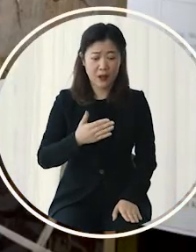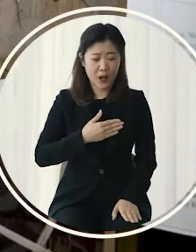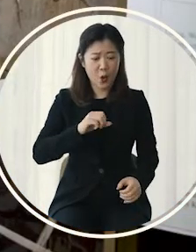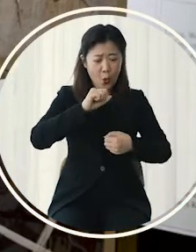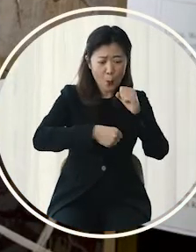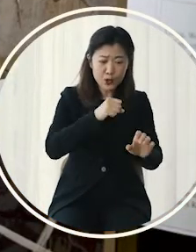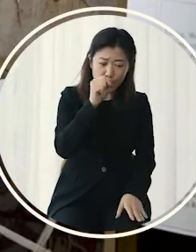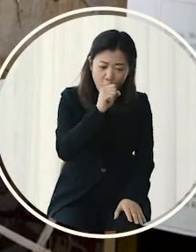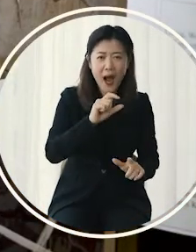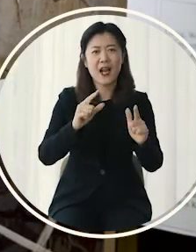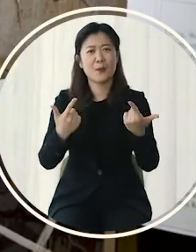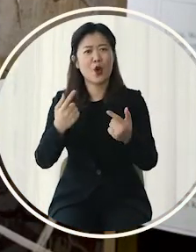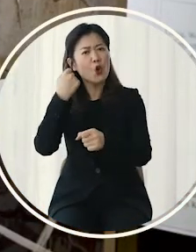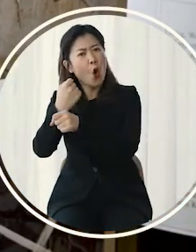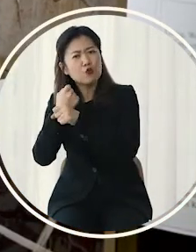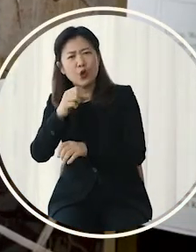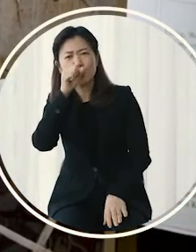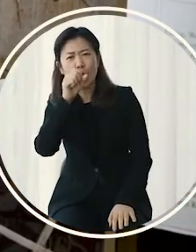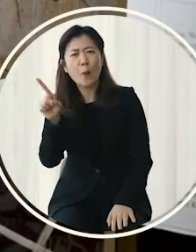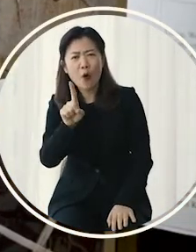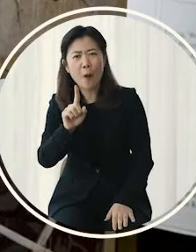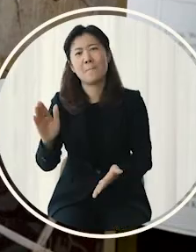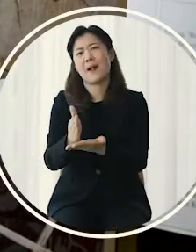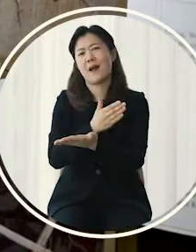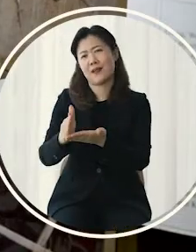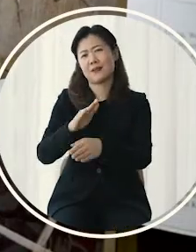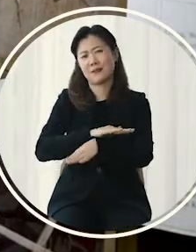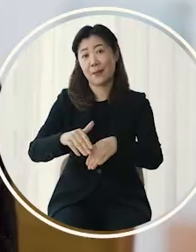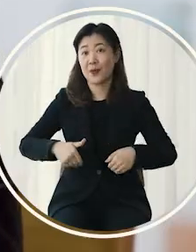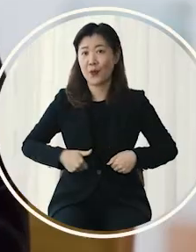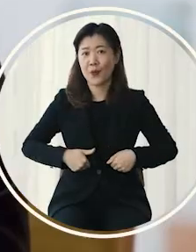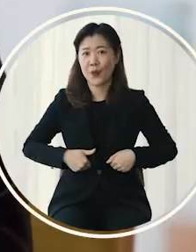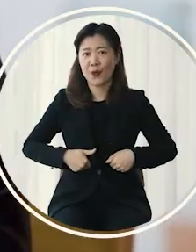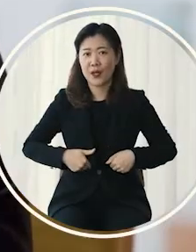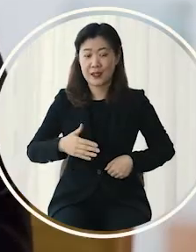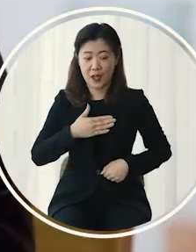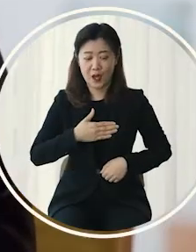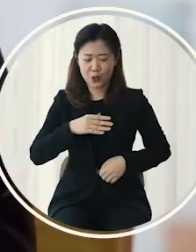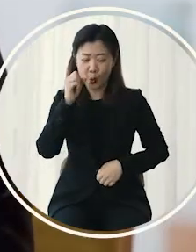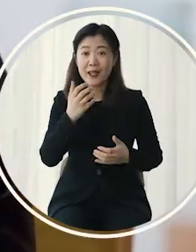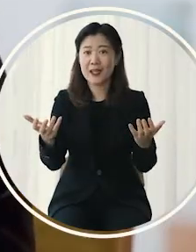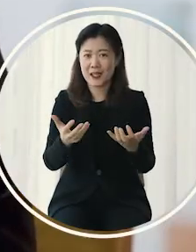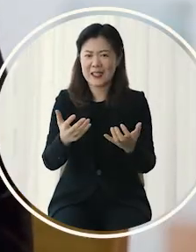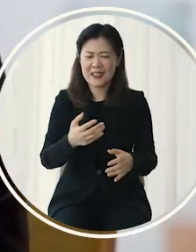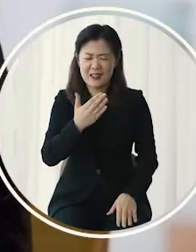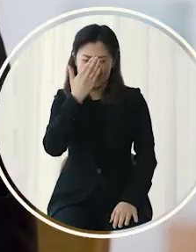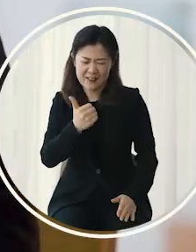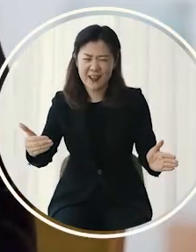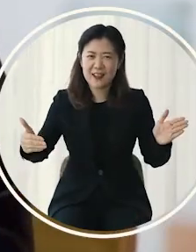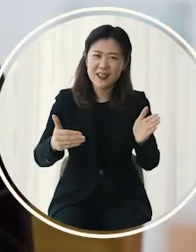동물을 좋아하는 건지 아니면 연구가 좋은 건지 그렇게 잘 판단해서 했으면 좋겠고, 자기가 좋아하는 일이 한번 싫어질